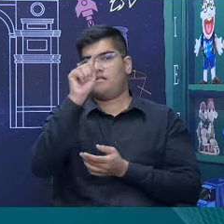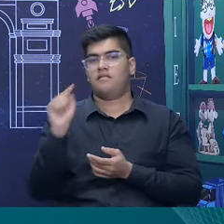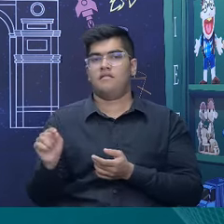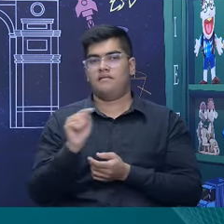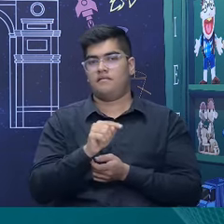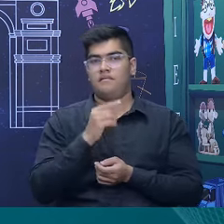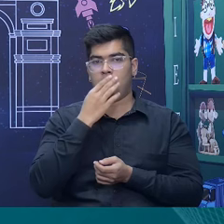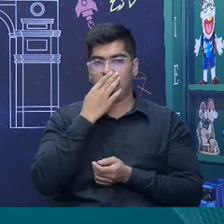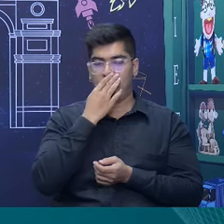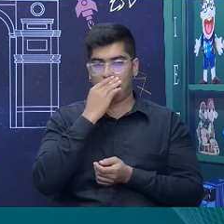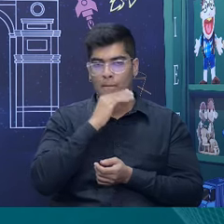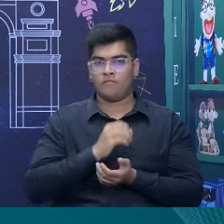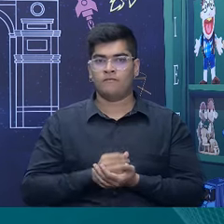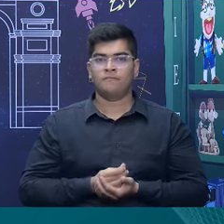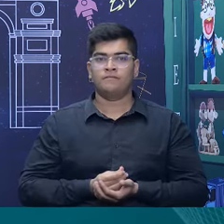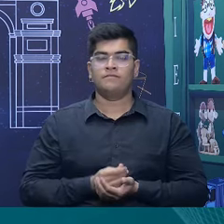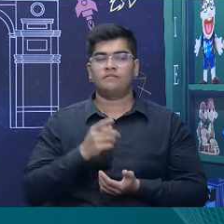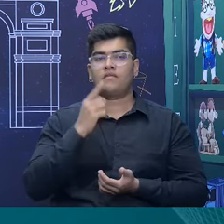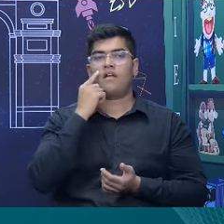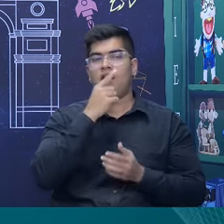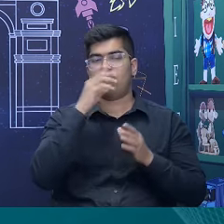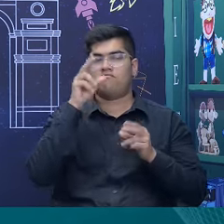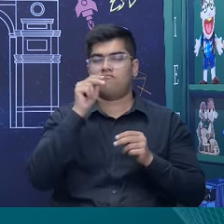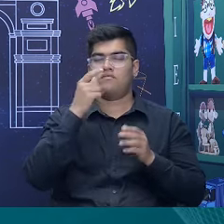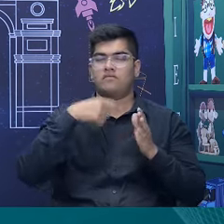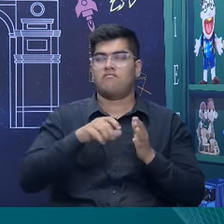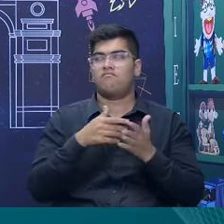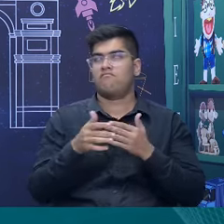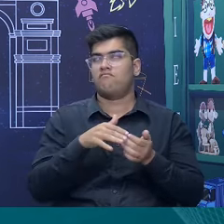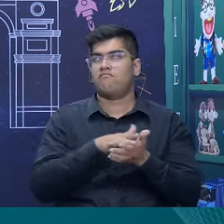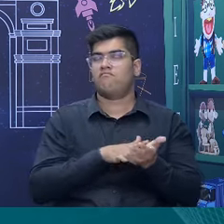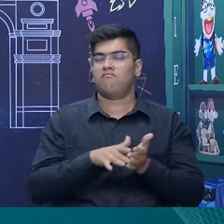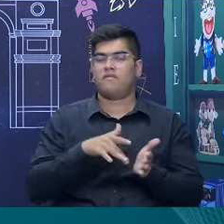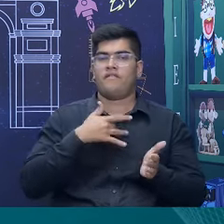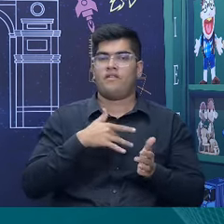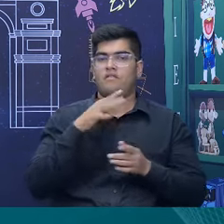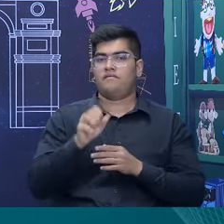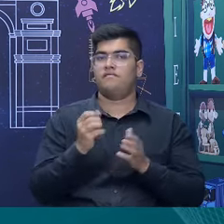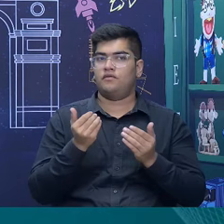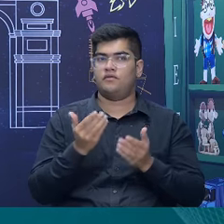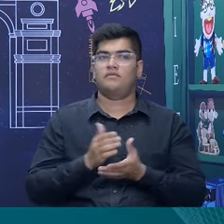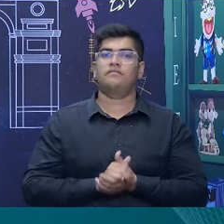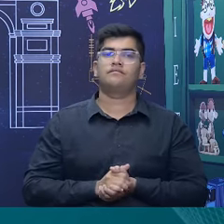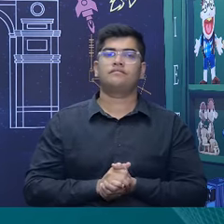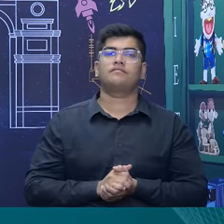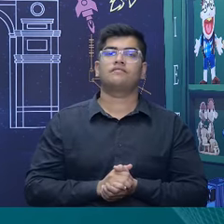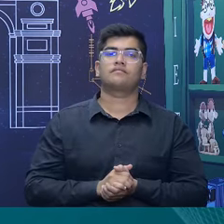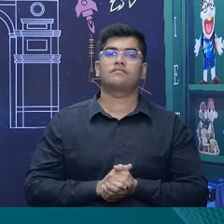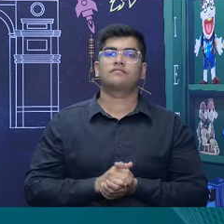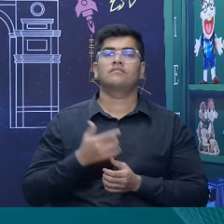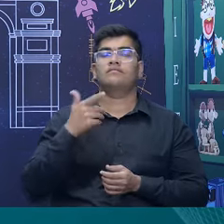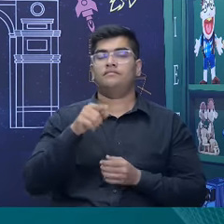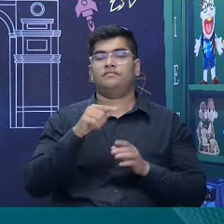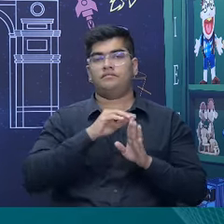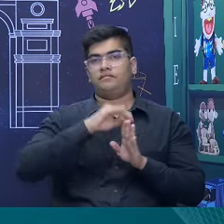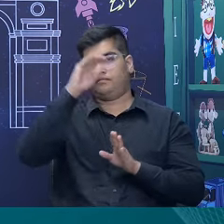मैम मेरी आइस क् हा तीन कॉर्नर्स है इसके और जो आप बता रहे हैं ये जो आपने ये बताया ना कि जो साइड सेम लग रही